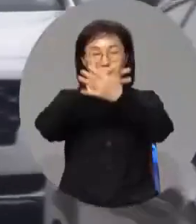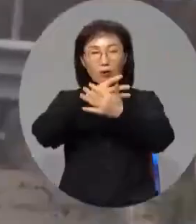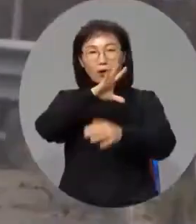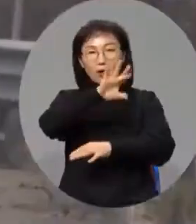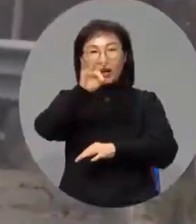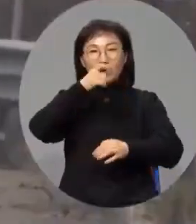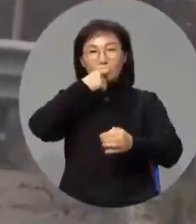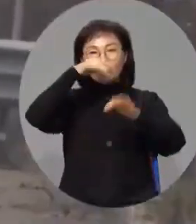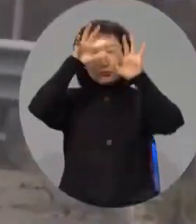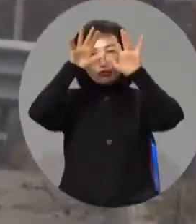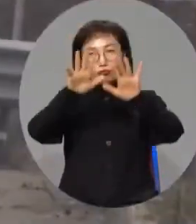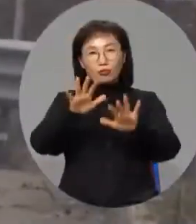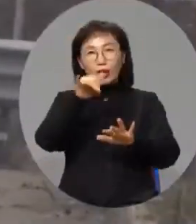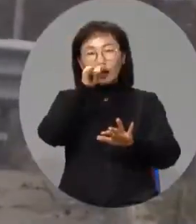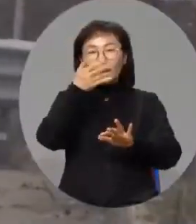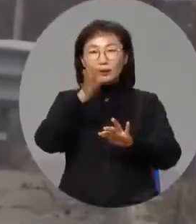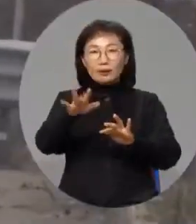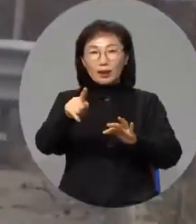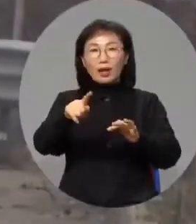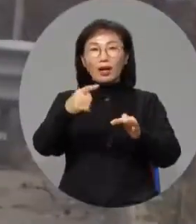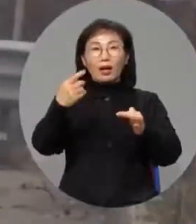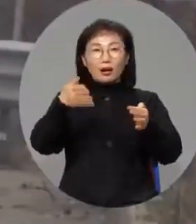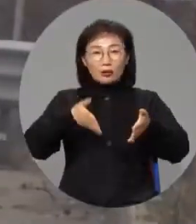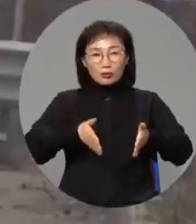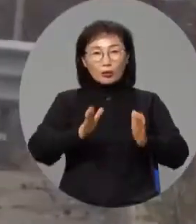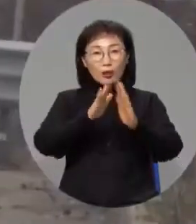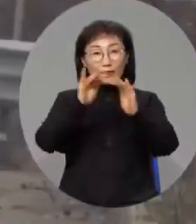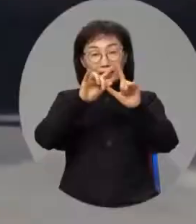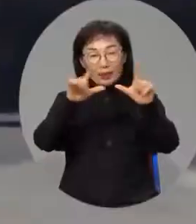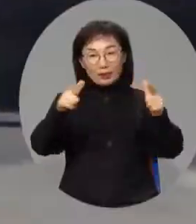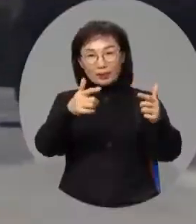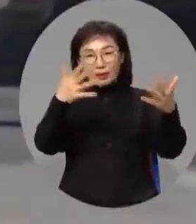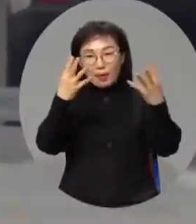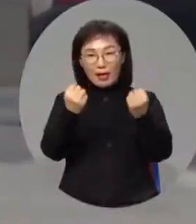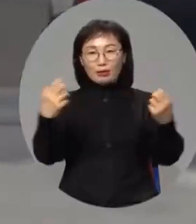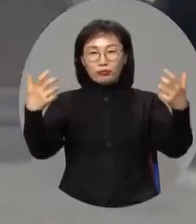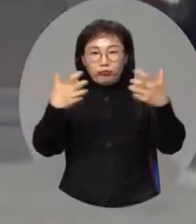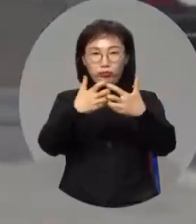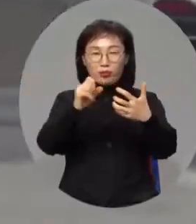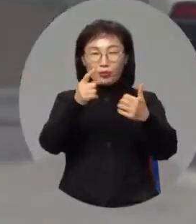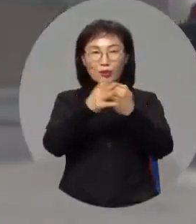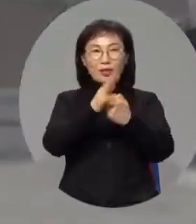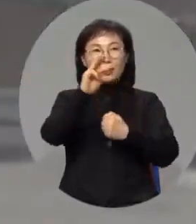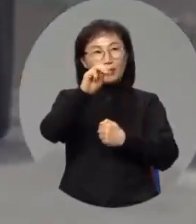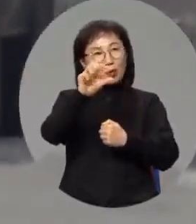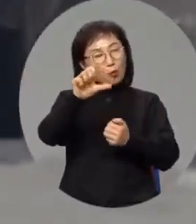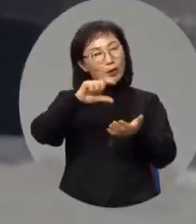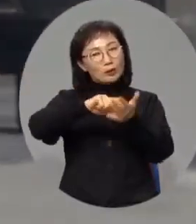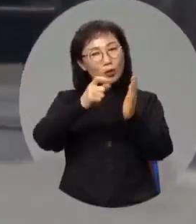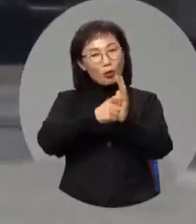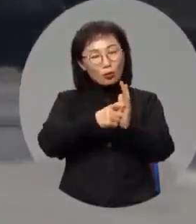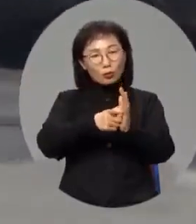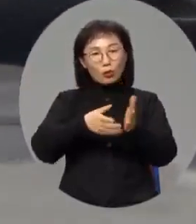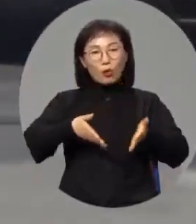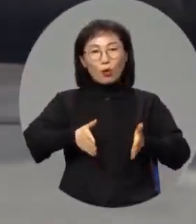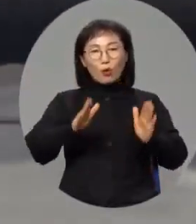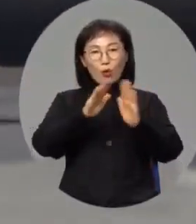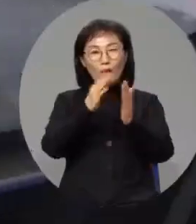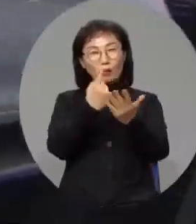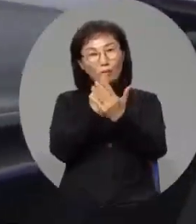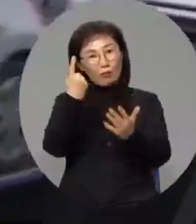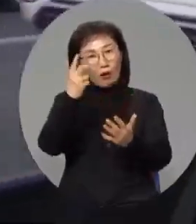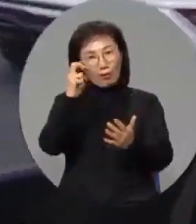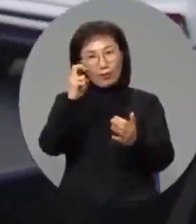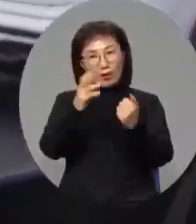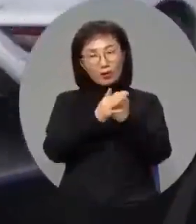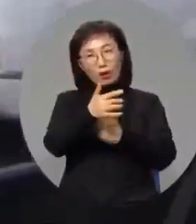날리는 곳이 있는 가운데 귀경 행렬이 본격화하면서 35만 대 차량이 도내를 빠져나갈 것으로 예상돼